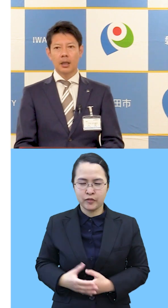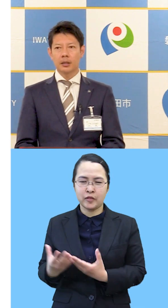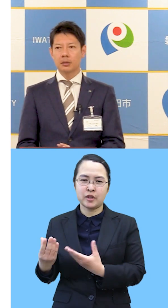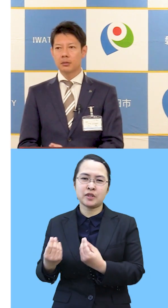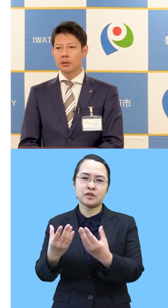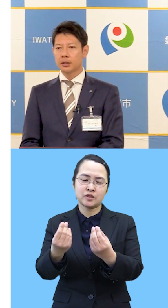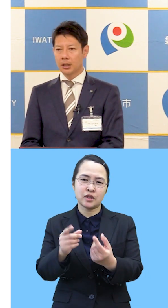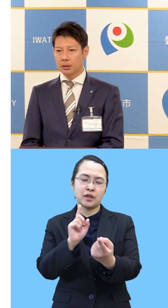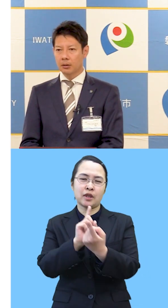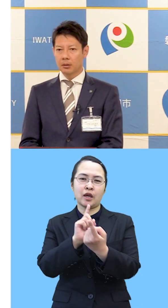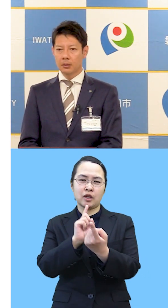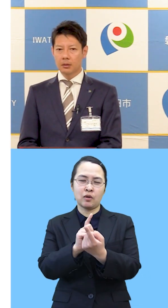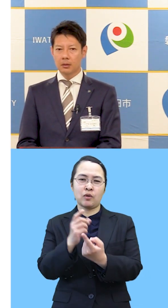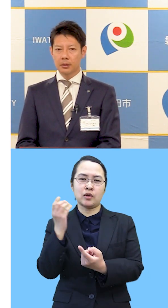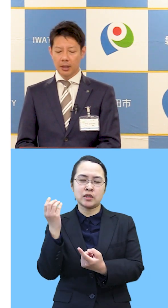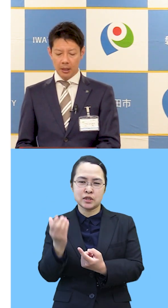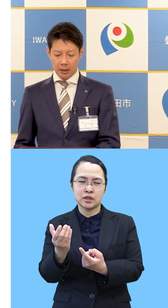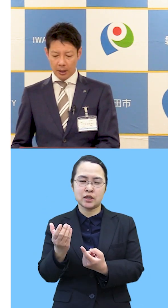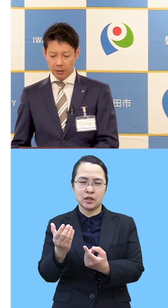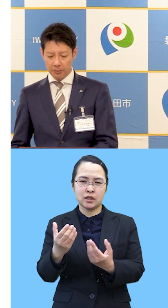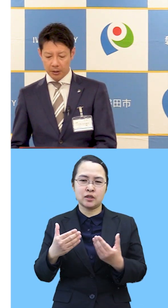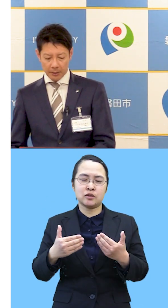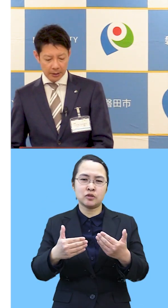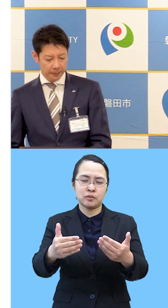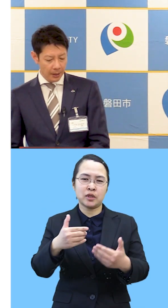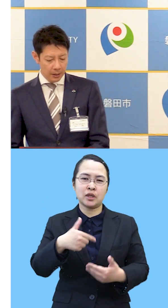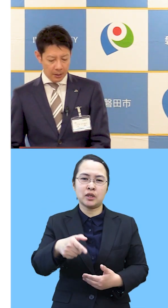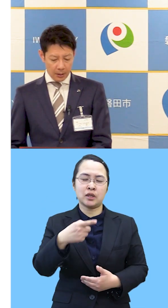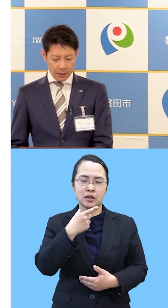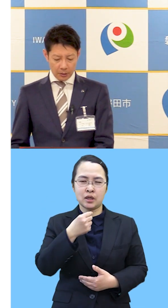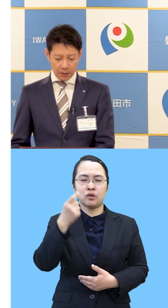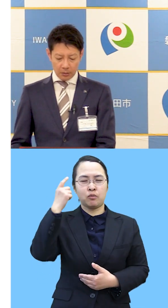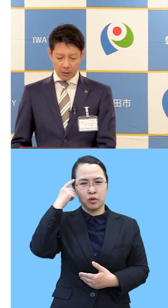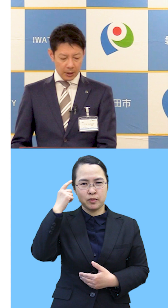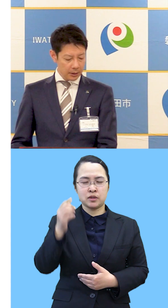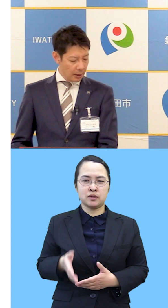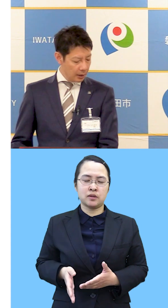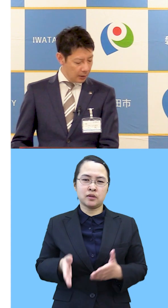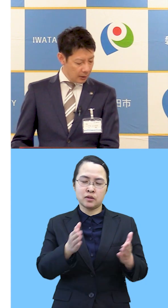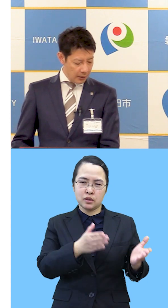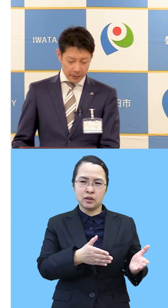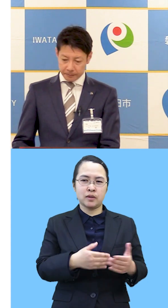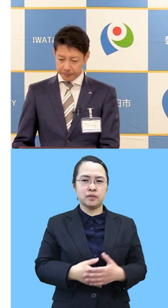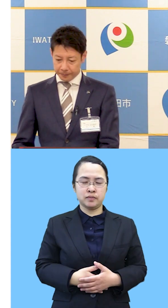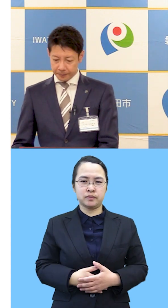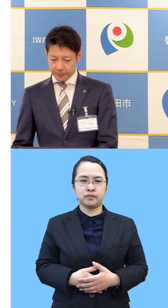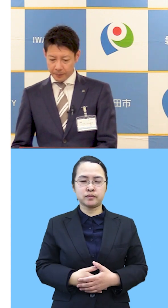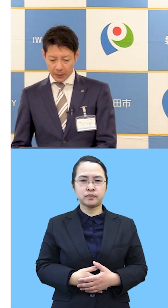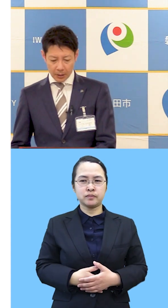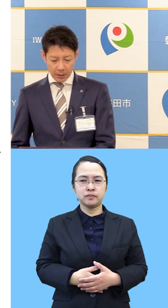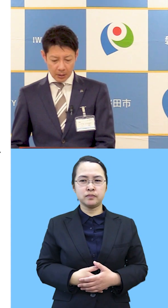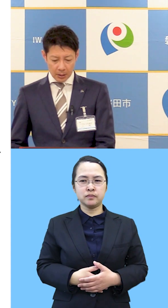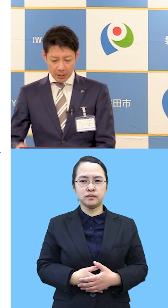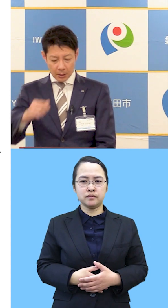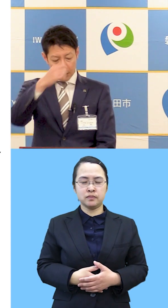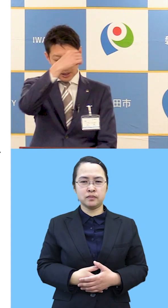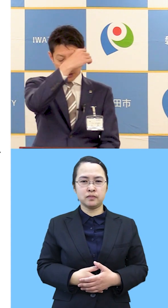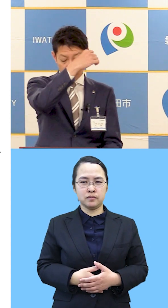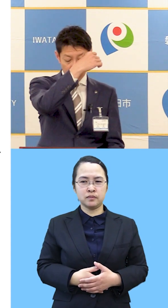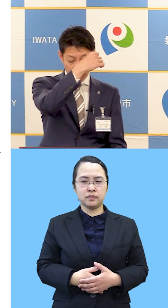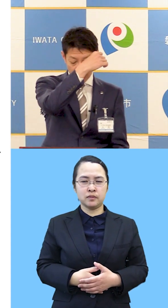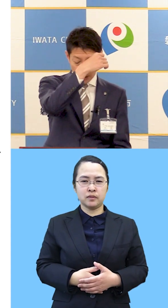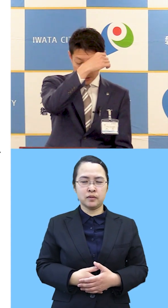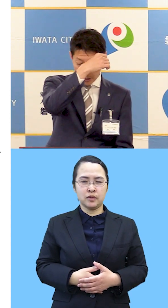き対応をしっかりとしていきたいと思います。それではここからですね、